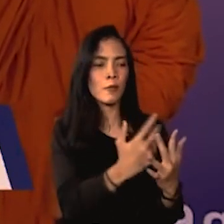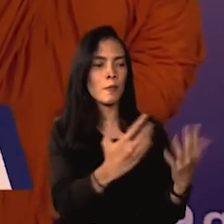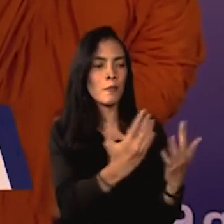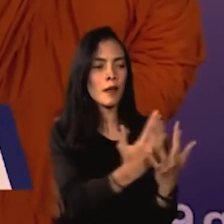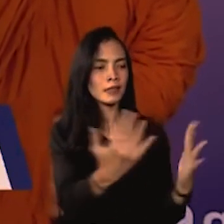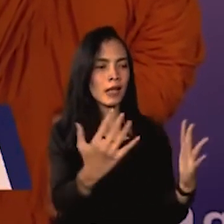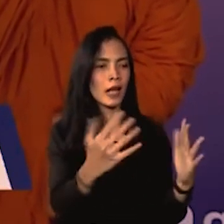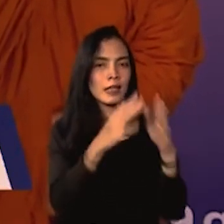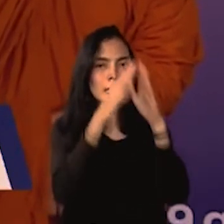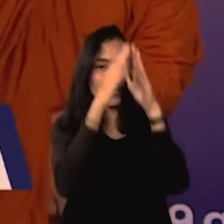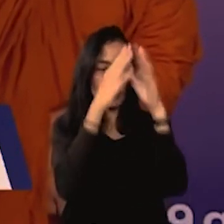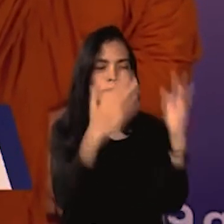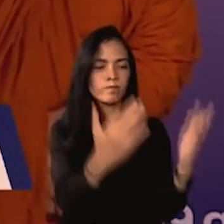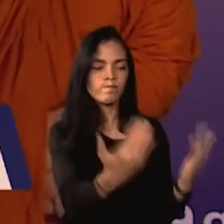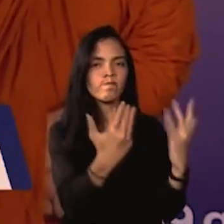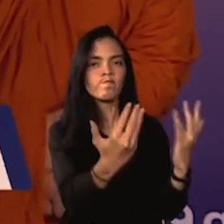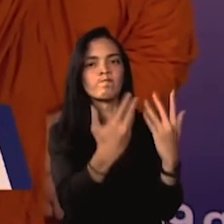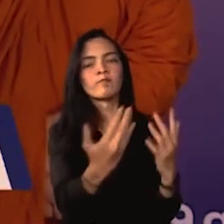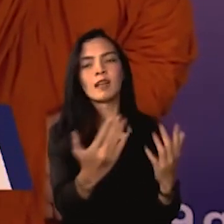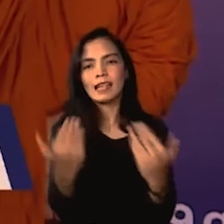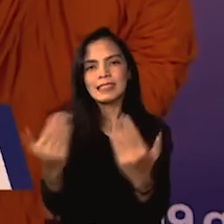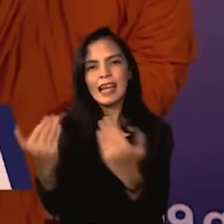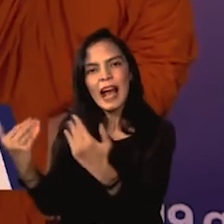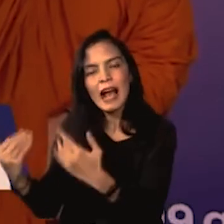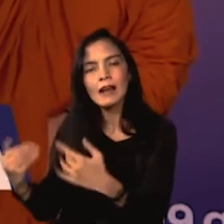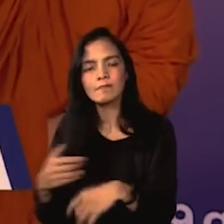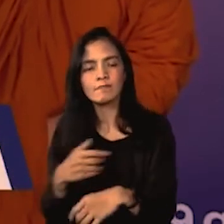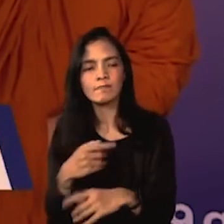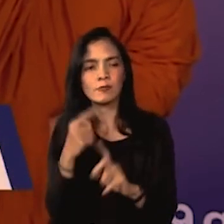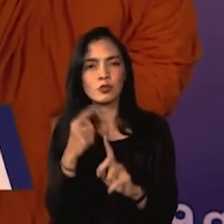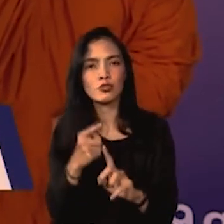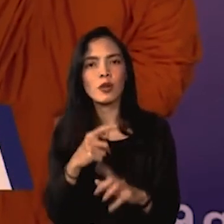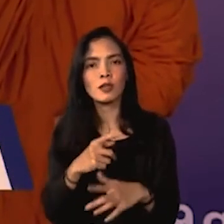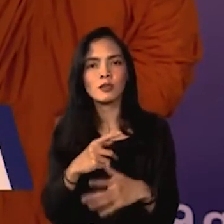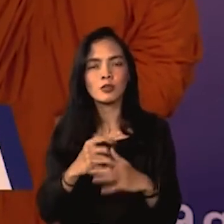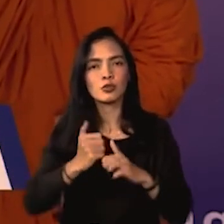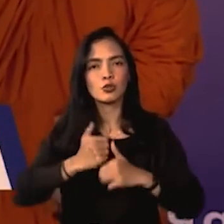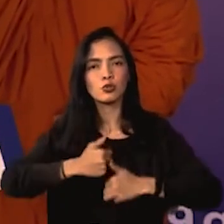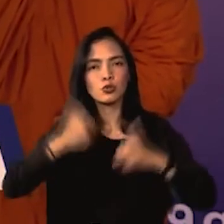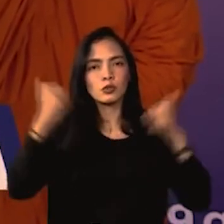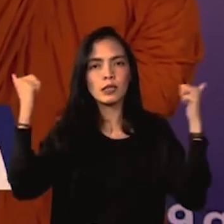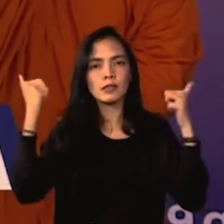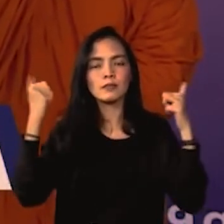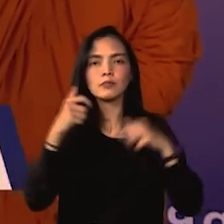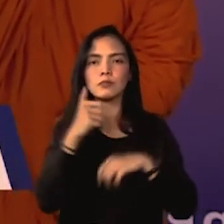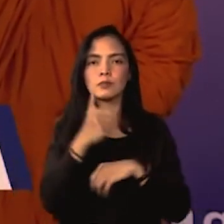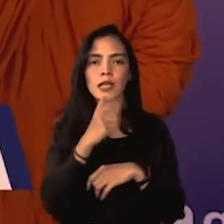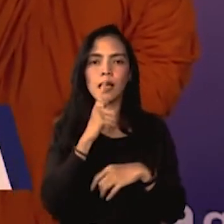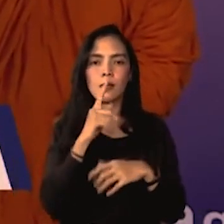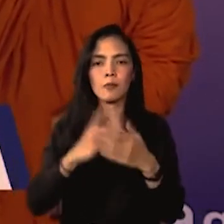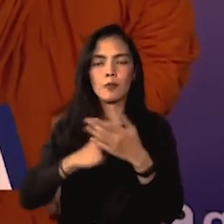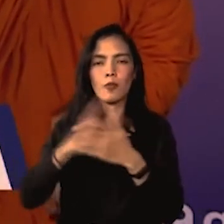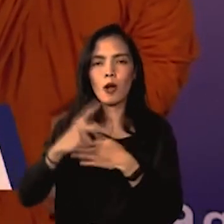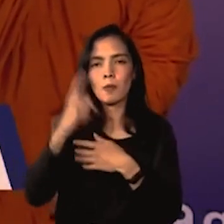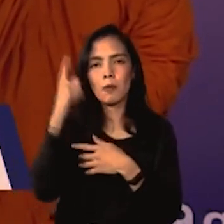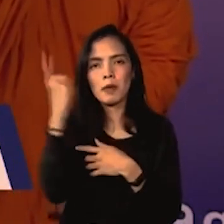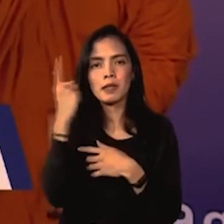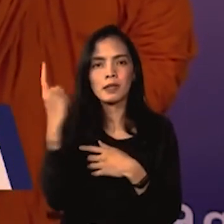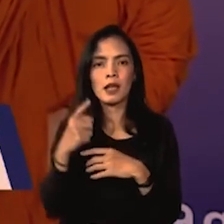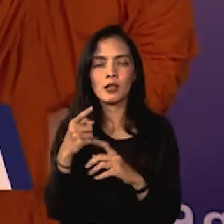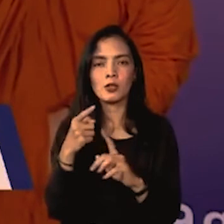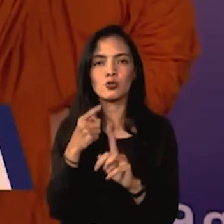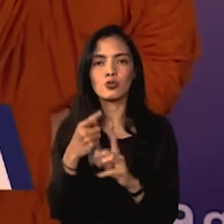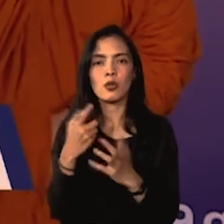ikut bervaksinasi untuk mensukseskan kegiatan ini agar kita semuanya terhindar sebagai bentuk dari bela negara